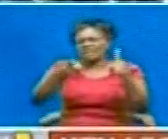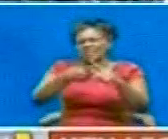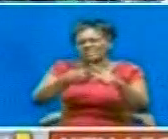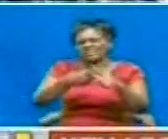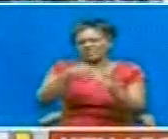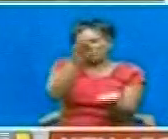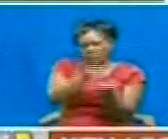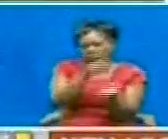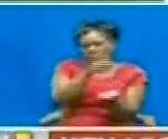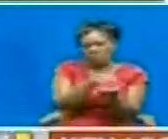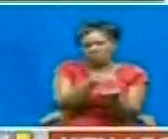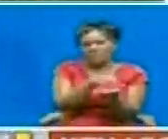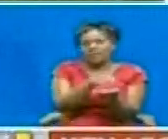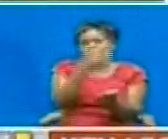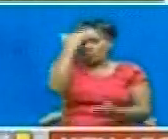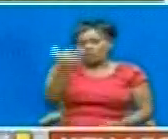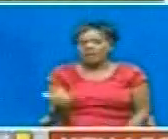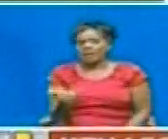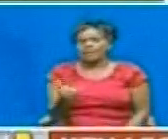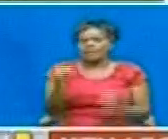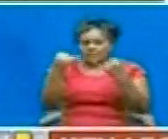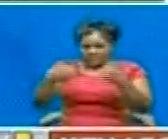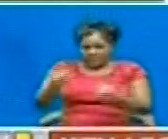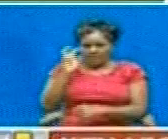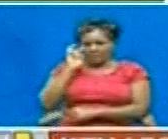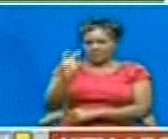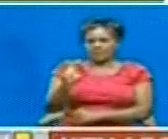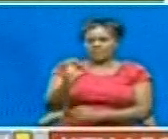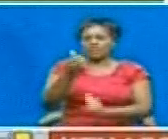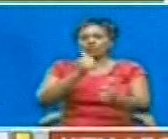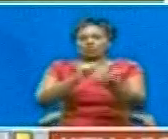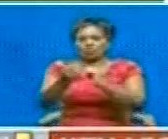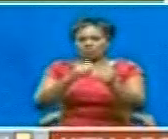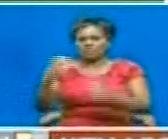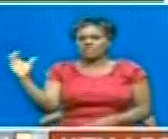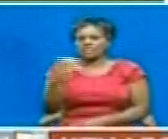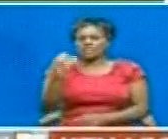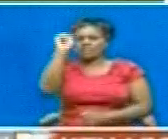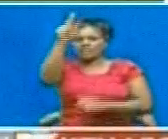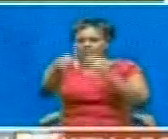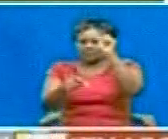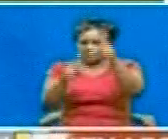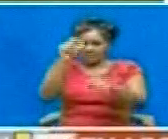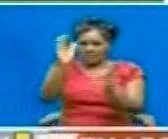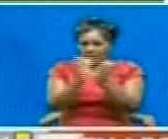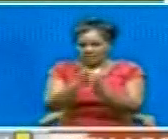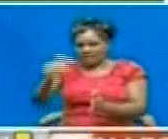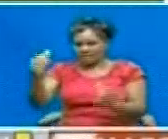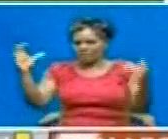ipasavyo. Nasema hivyo kwa sababu nikijaribu kuangalia mechi za timu kama za City Stars na Kuru All